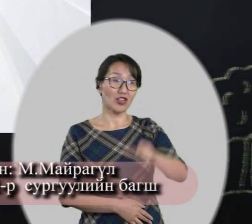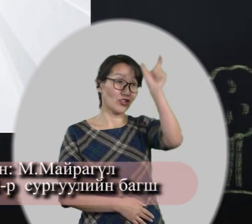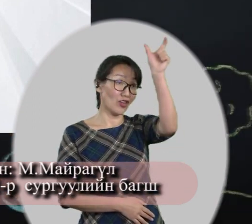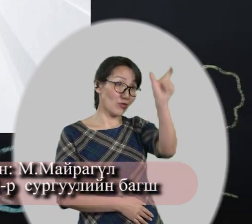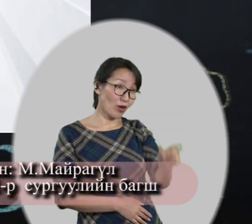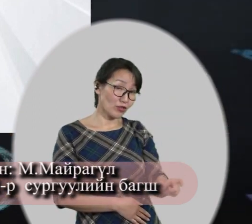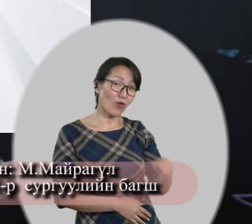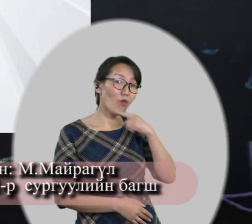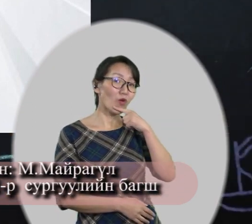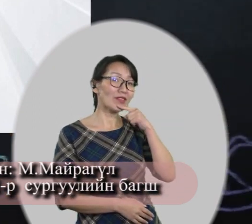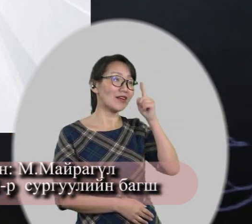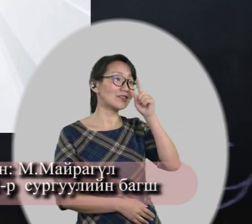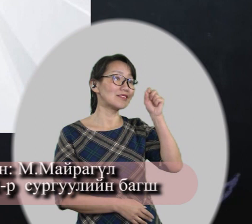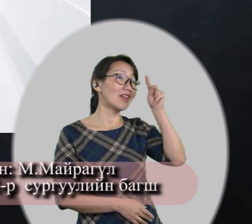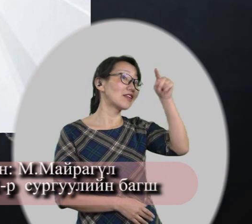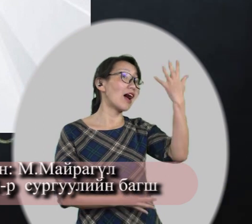Ендеше бұл жауап дұрыс екен.